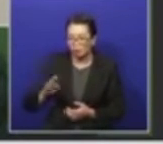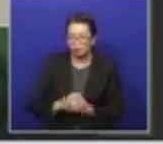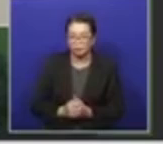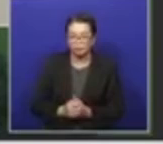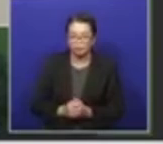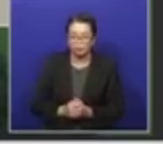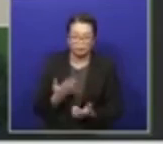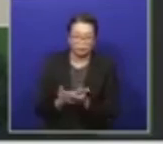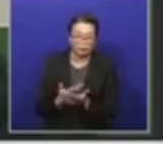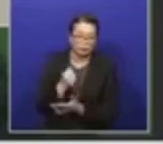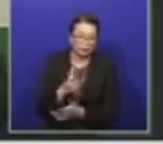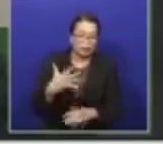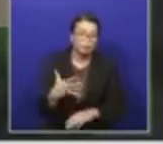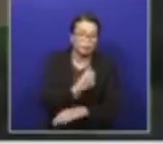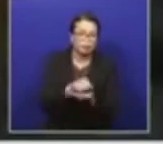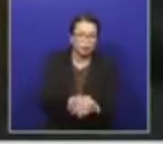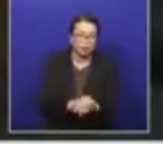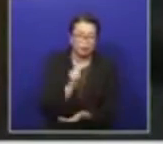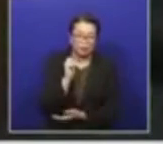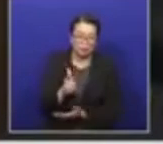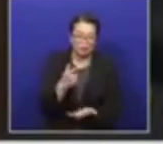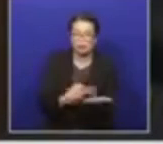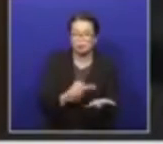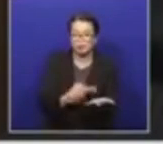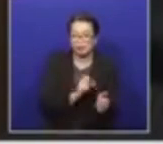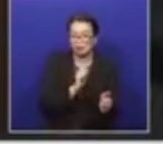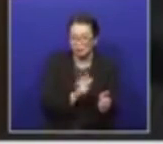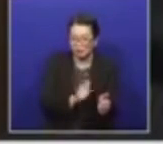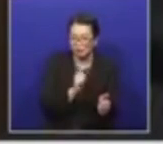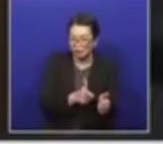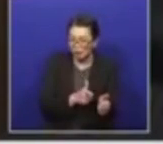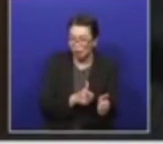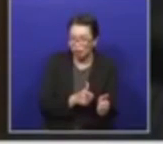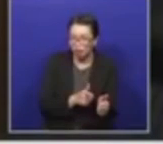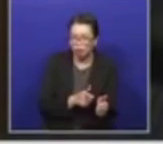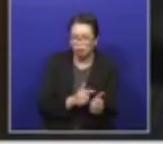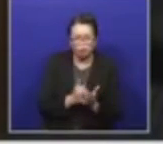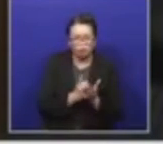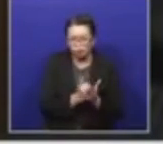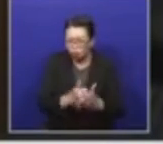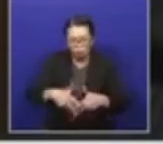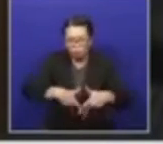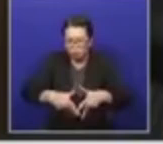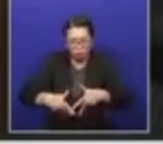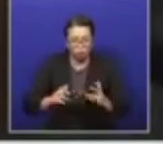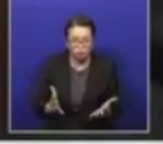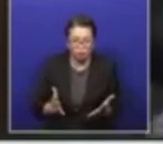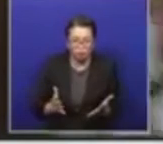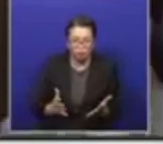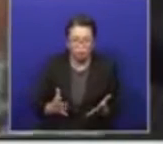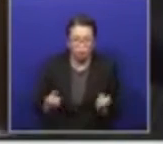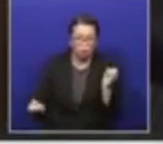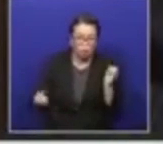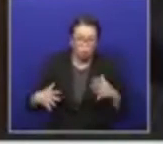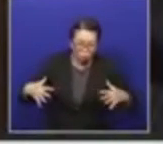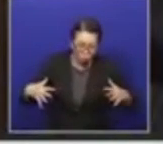335,451,366.82 บาทค่าจ้างเหมาบริการค่าจ้างที่ปรึกษานะครับไม่มีเรื่องที่จะไปช่วยประชาชนเขาเดือดร้อนอุบัติเหตุเกิด